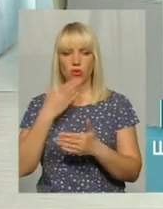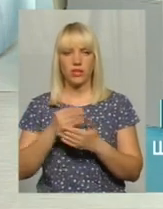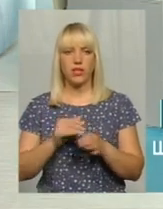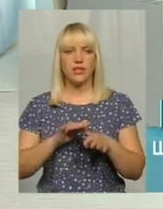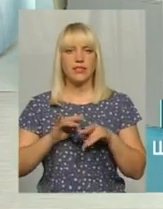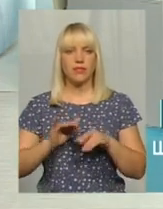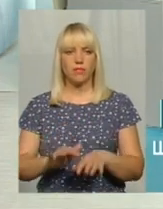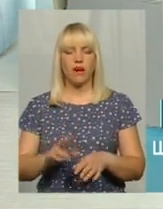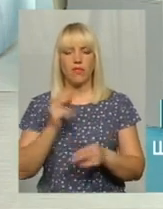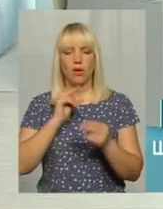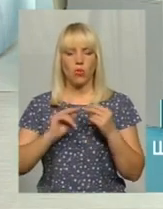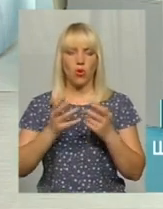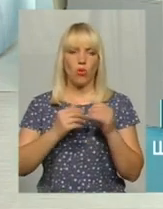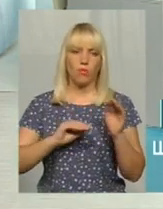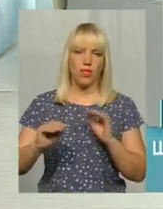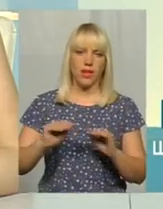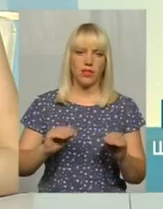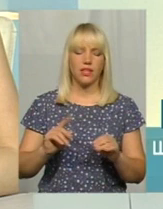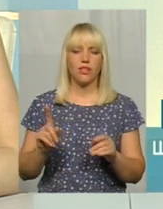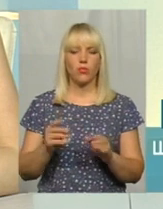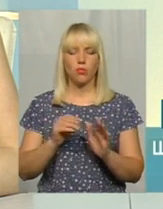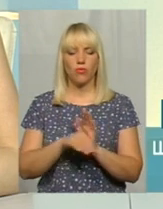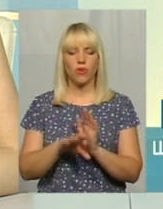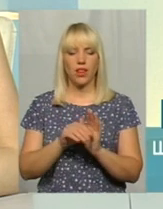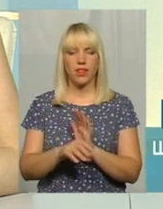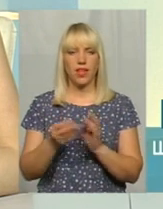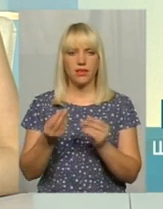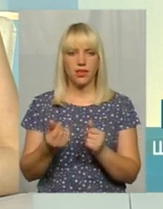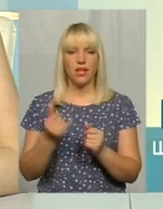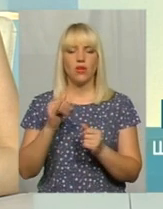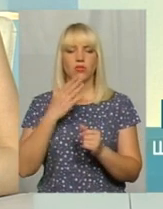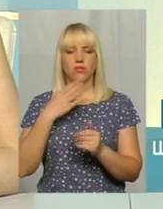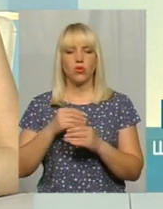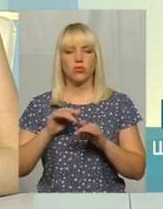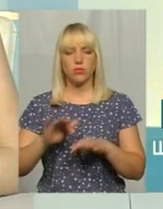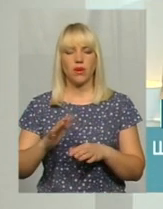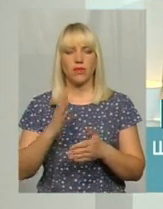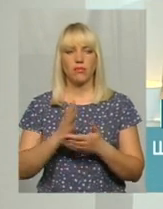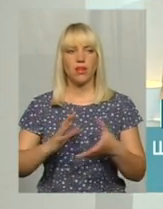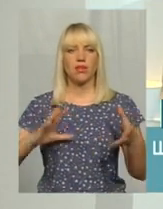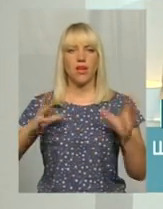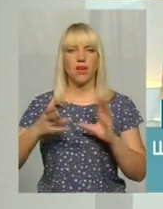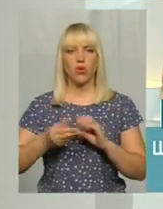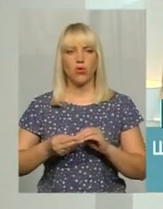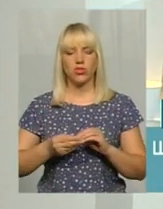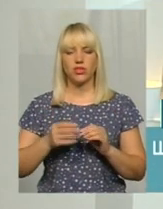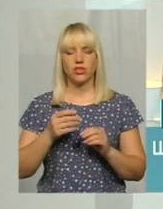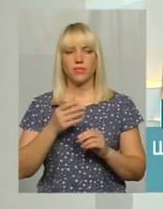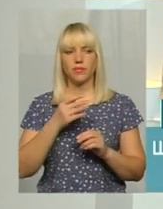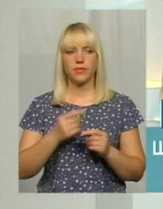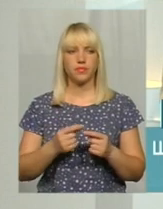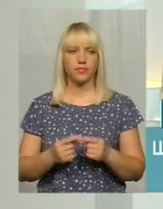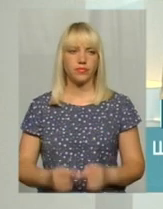технологічних процесів, обладнання, тобто вкладати у свою справу і мати на, ну, як результат хороший, безпечний і якісний харчовий